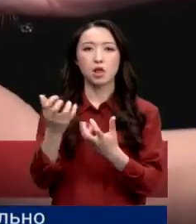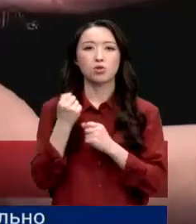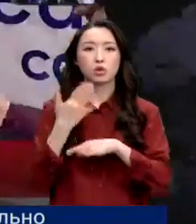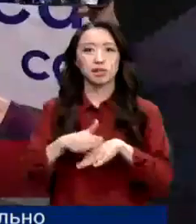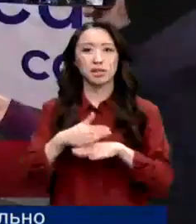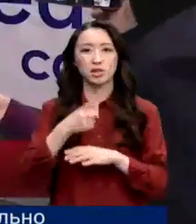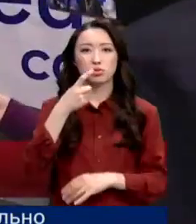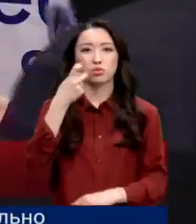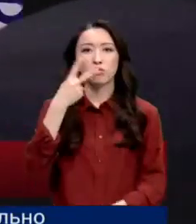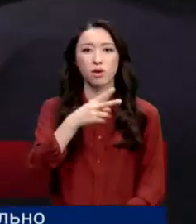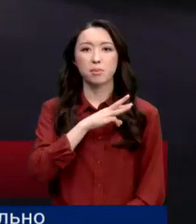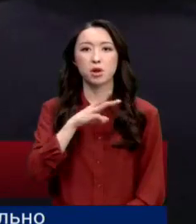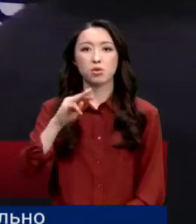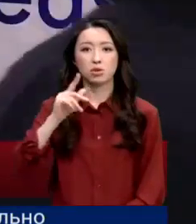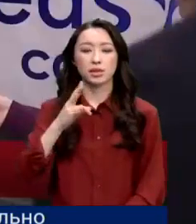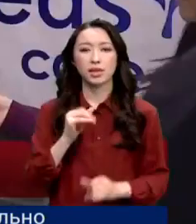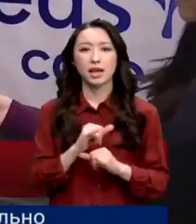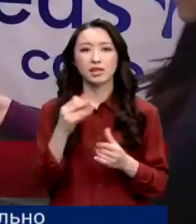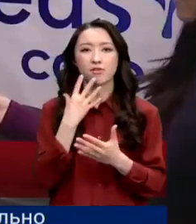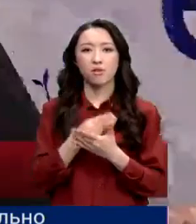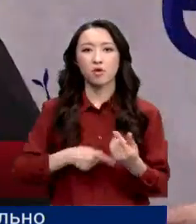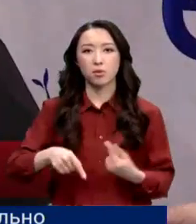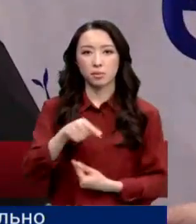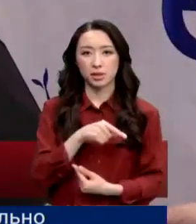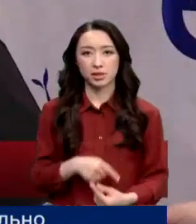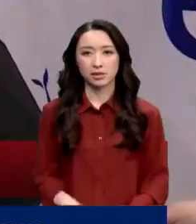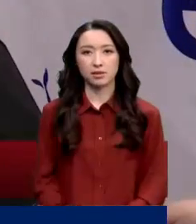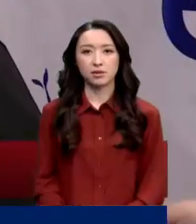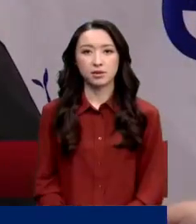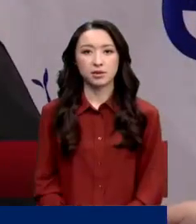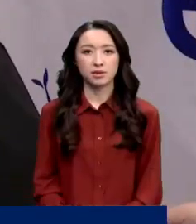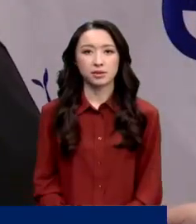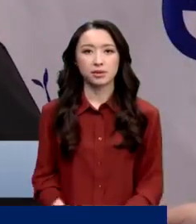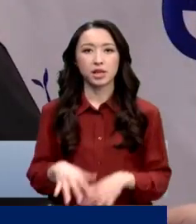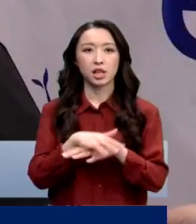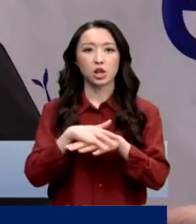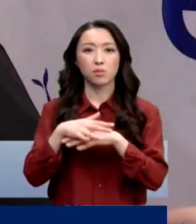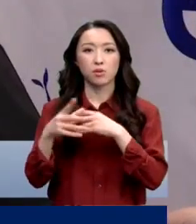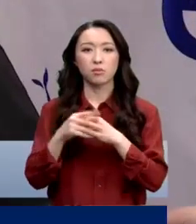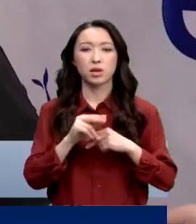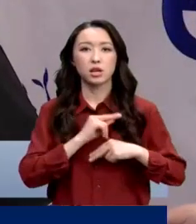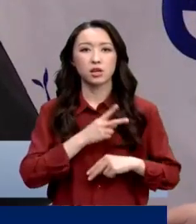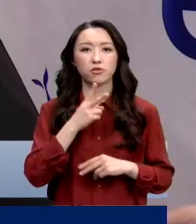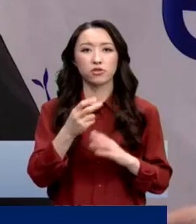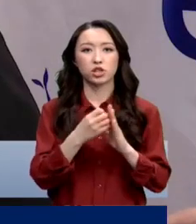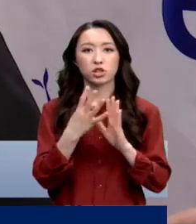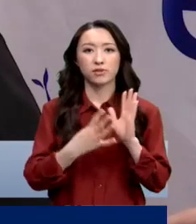на 120 миллионов тенге на развитие своего бизнеса. С Халык-банком мы работаем с 2019